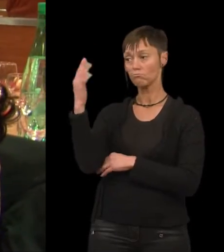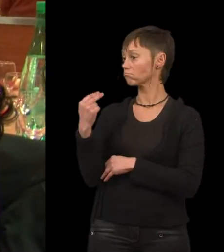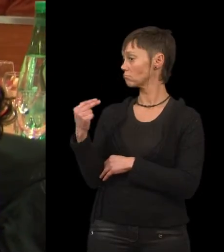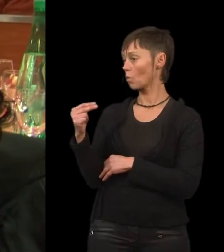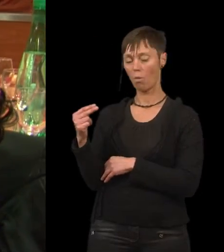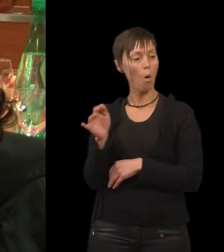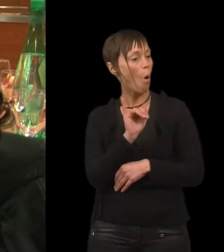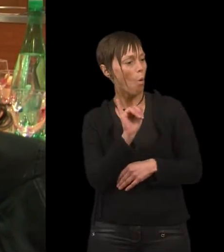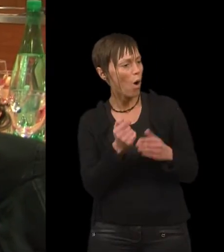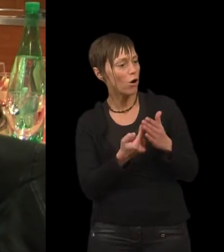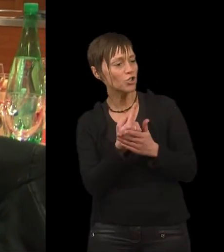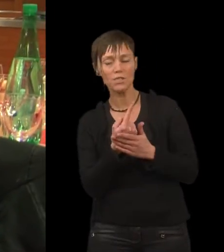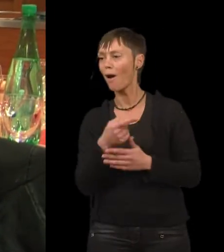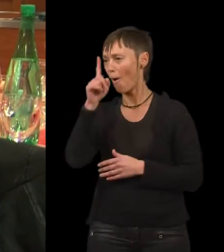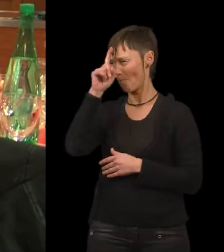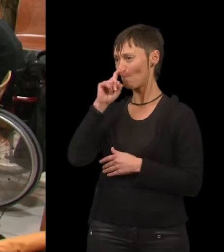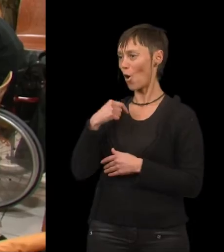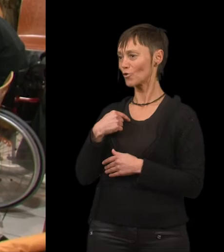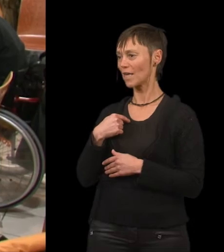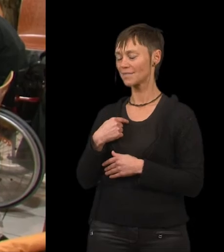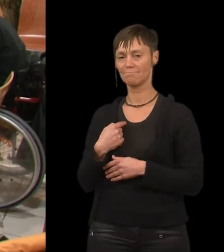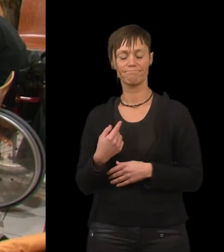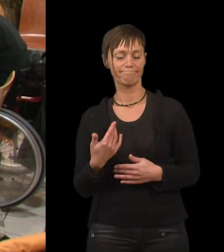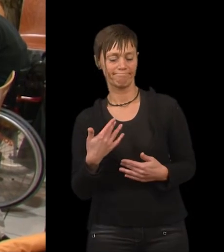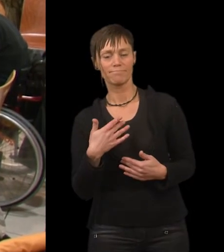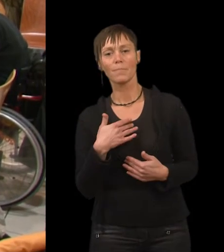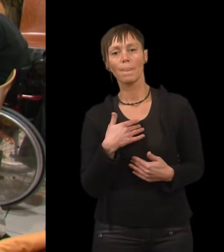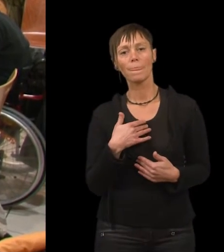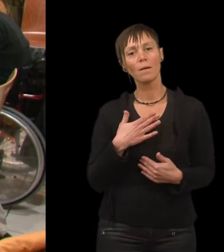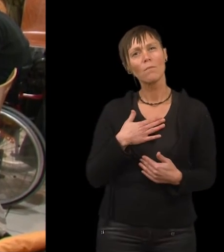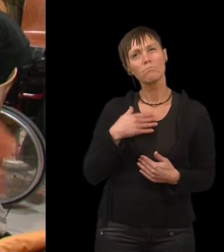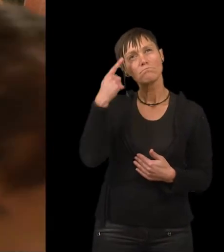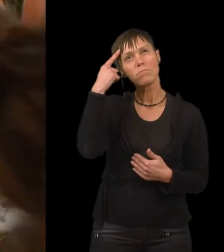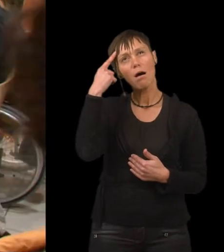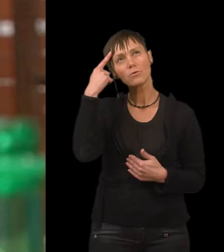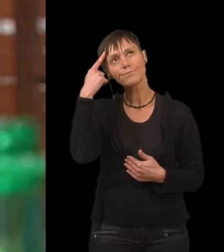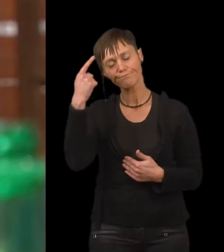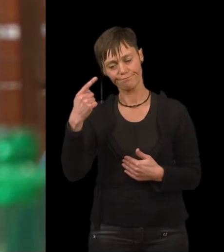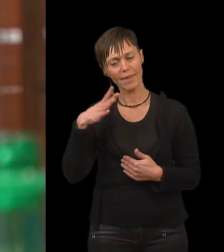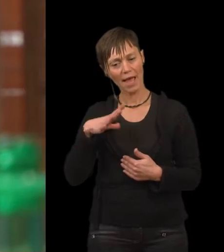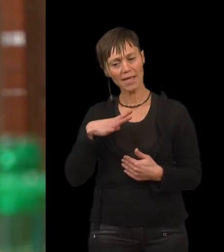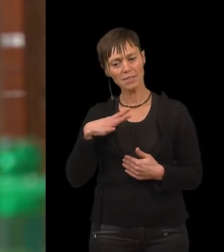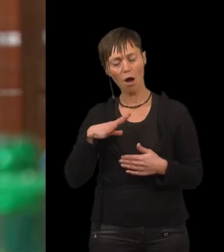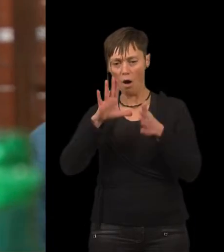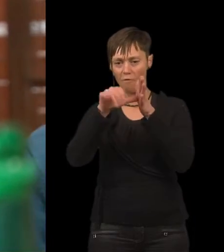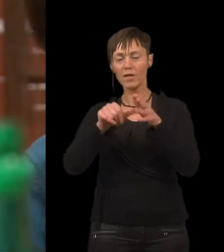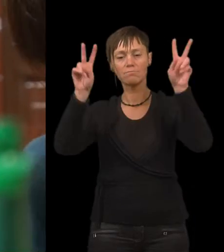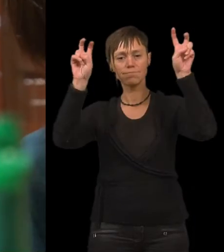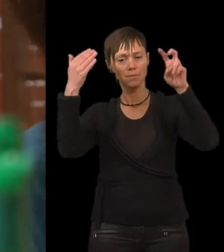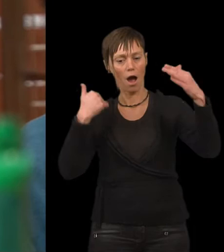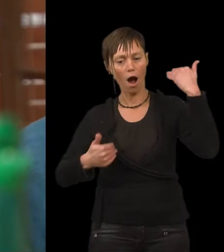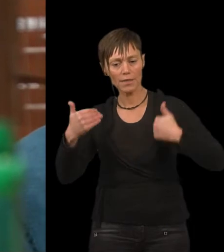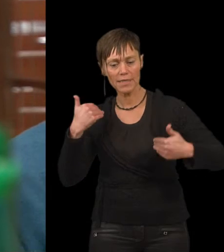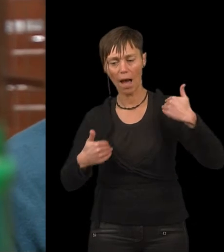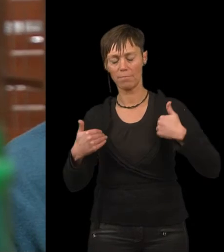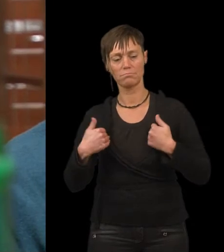Portugaise. D'accord. Je trouvais que c'était plus intéressant qu'on ait un film qui parle du handicap, mais surtout un film réalisé par les